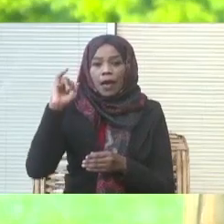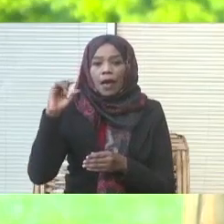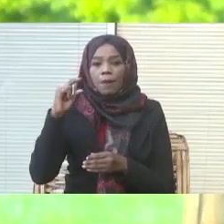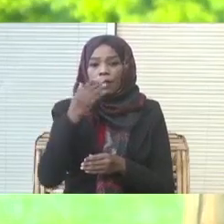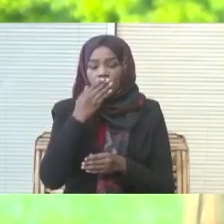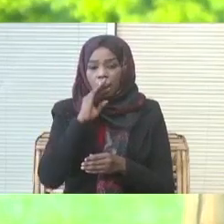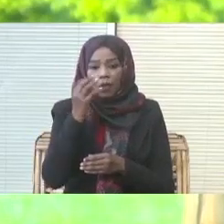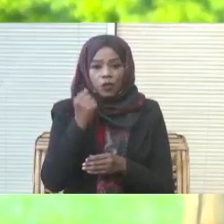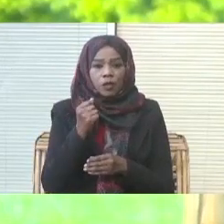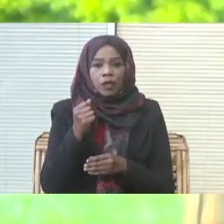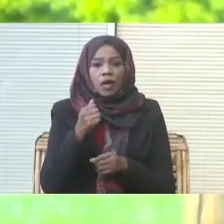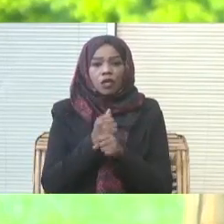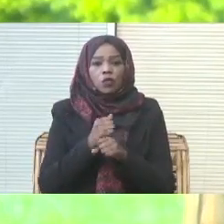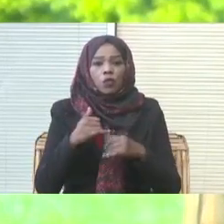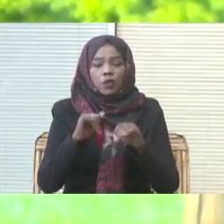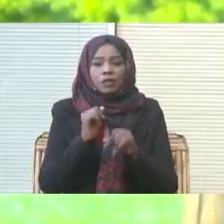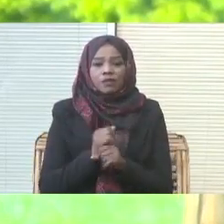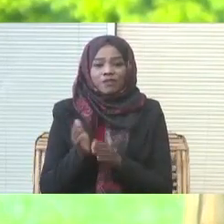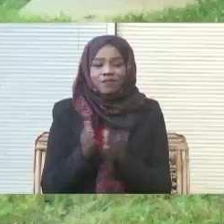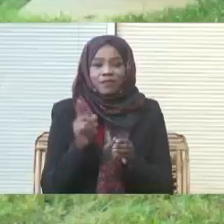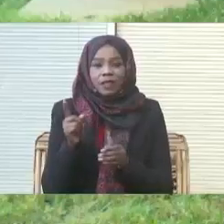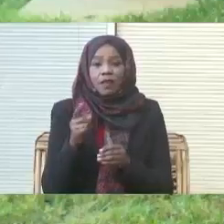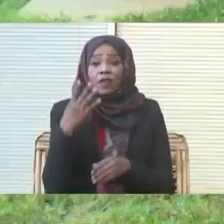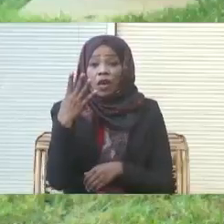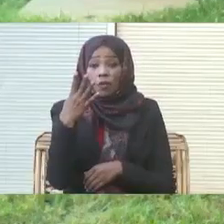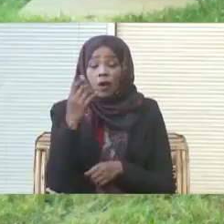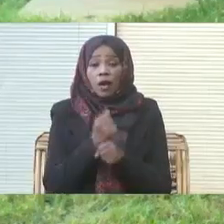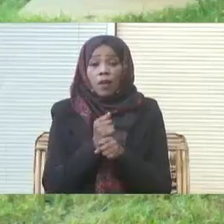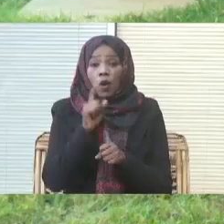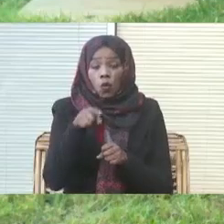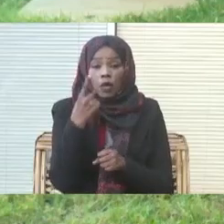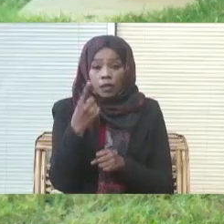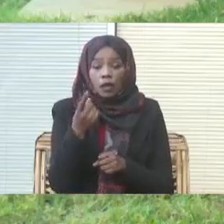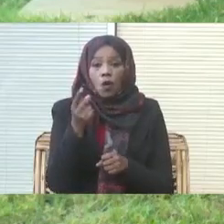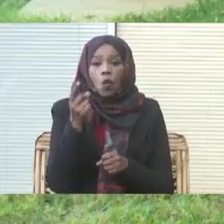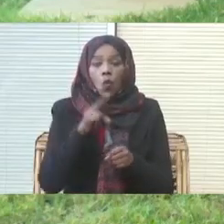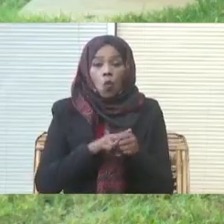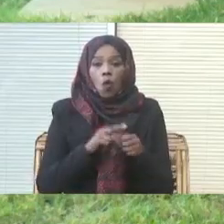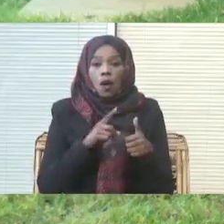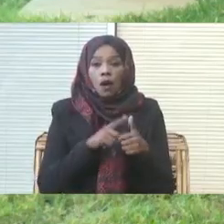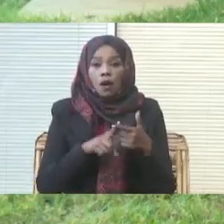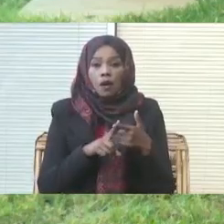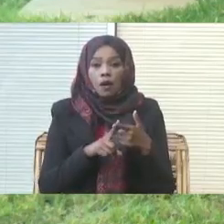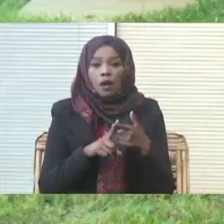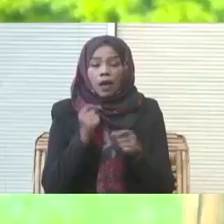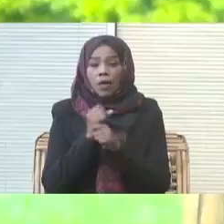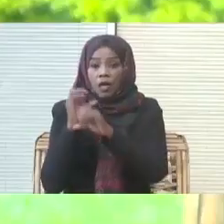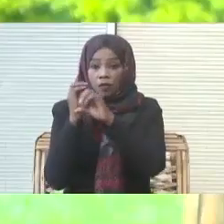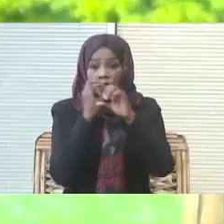لله الأمور مشيت كويسة. حلو، أنت عندك أربع أعمال صح؟ كن أنت وكمان دو وتاني في أها عملنا فيديو